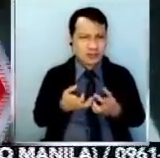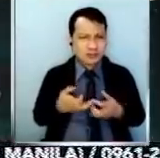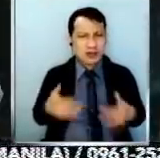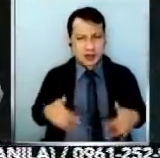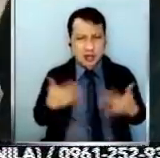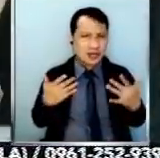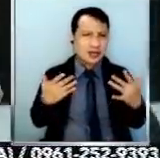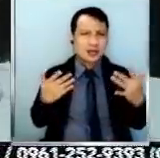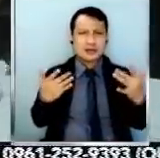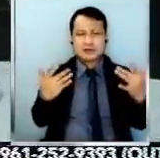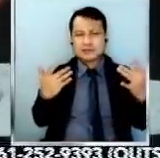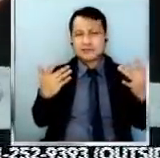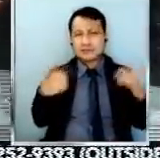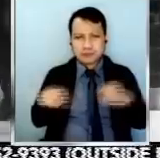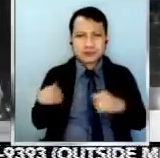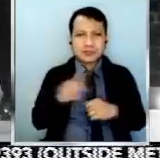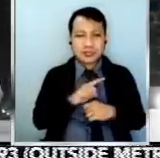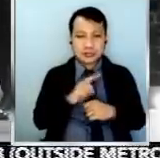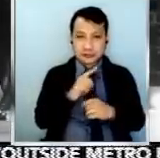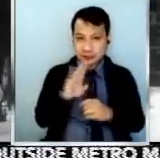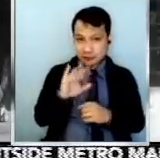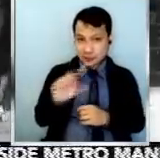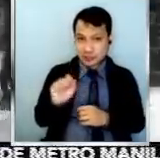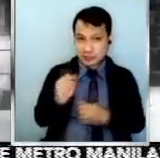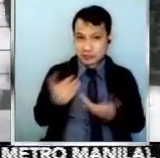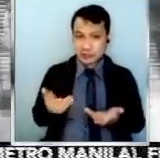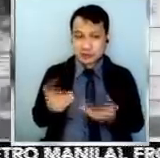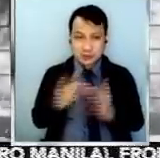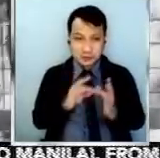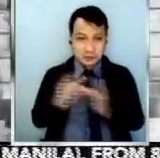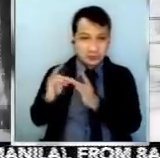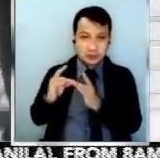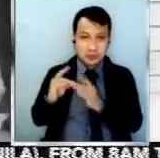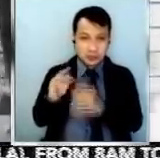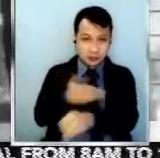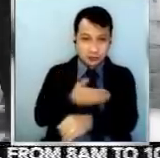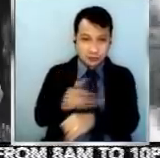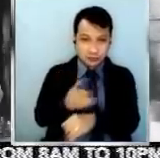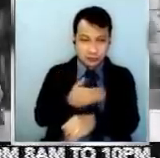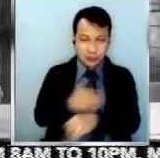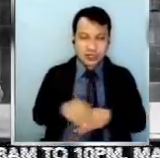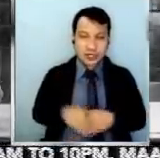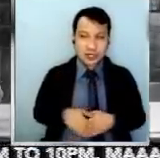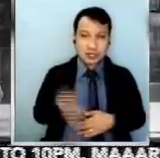B2B is finally back with a special album. Ang